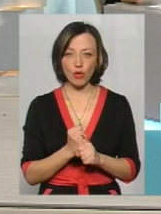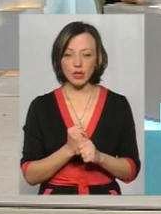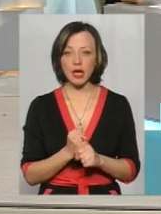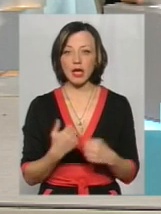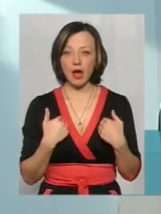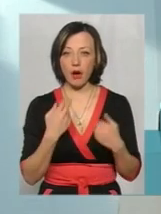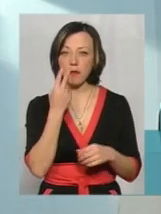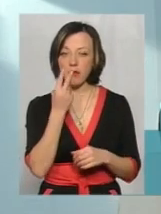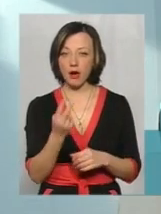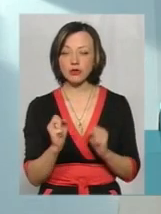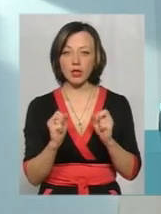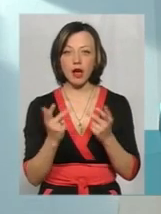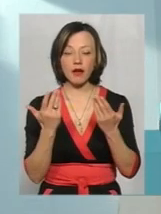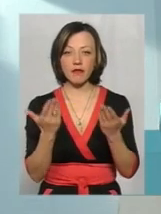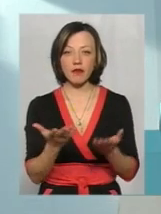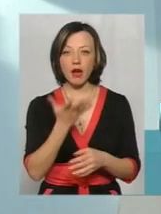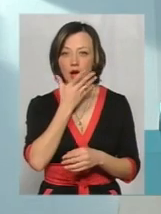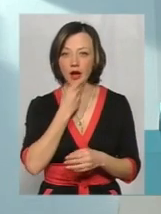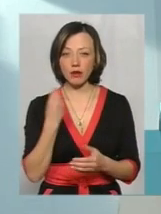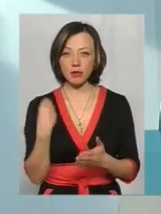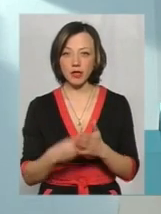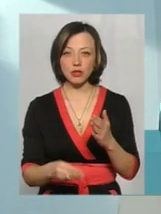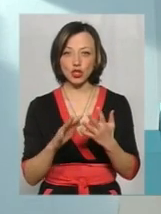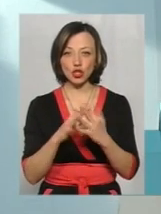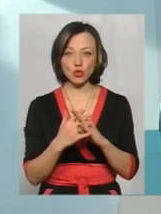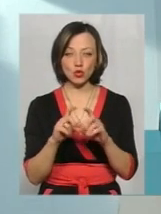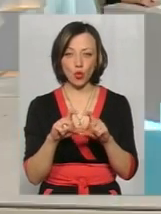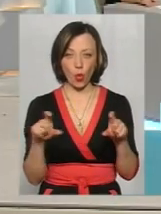Я бачу, як ви гарно принижуєте сільську школу.